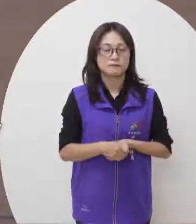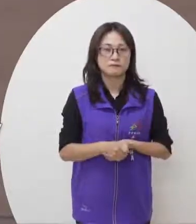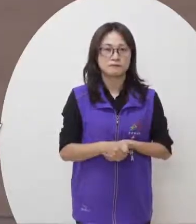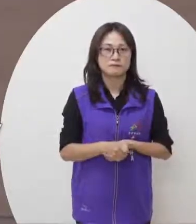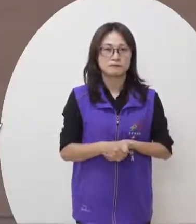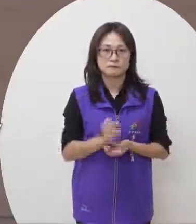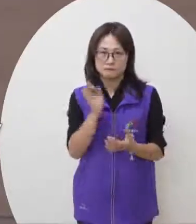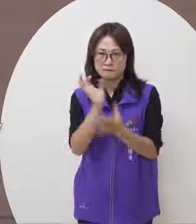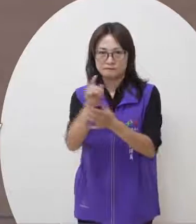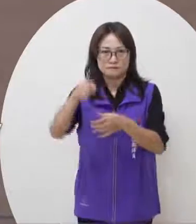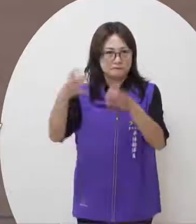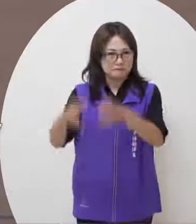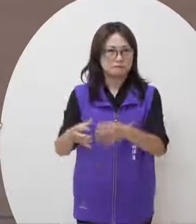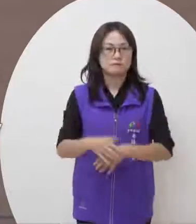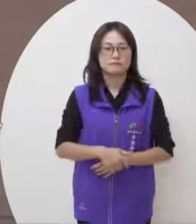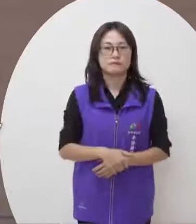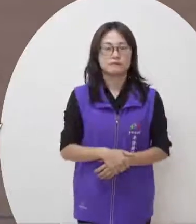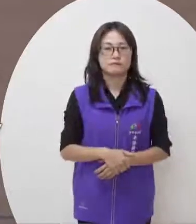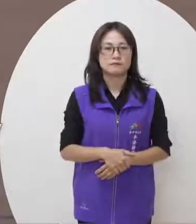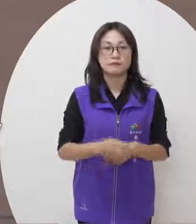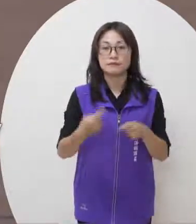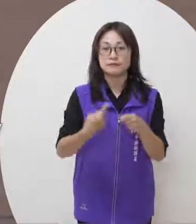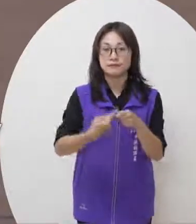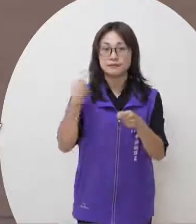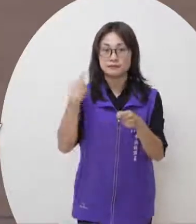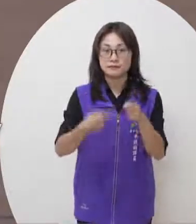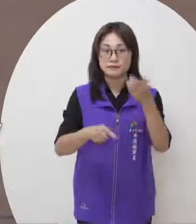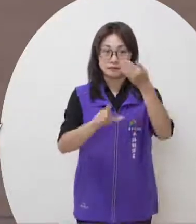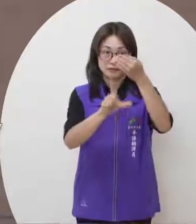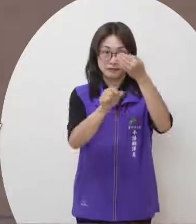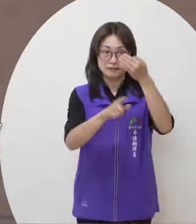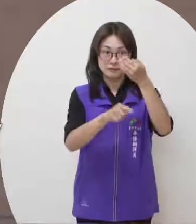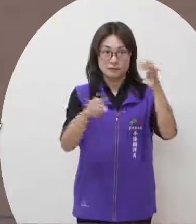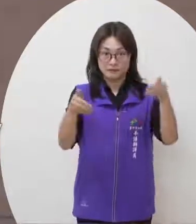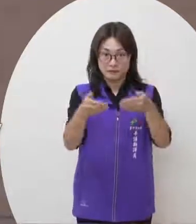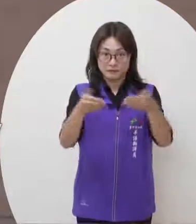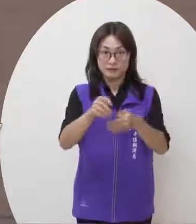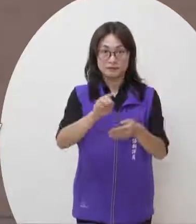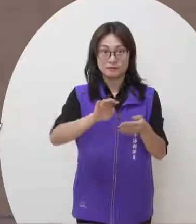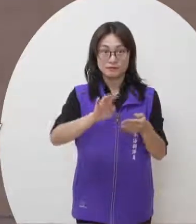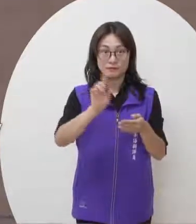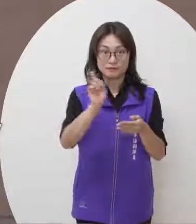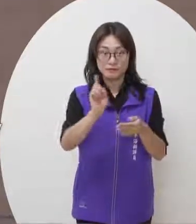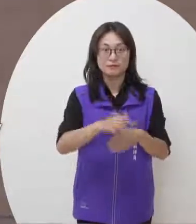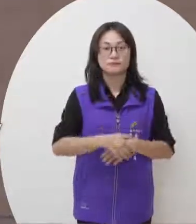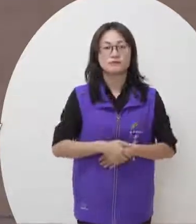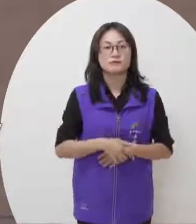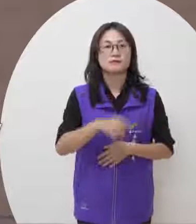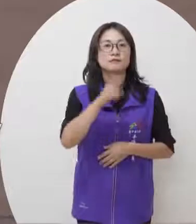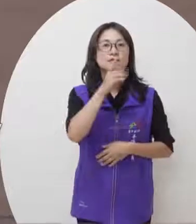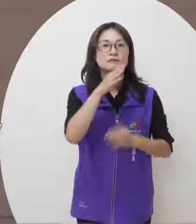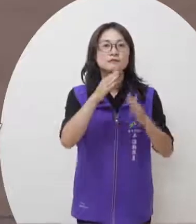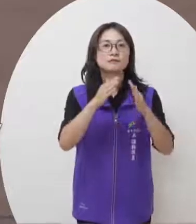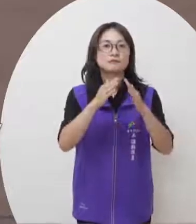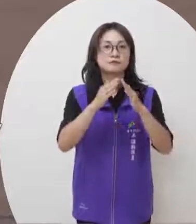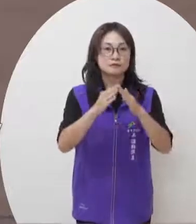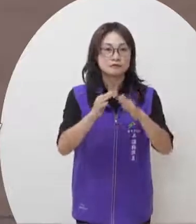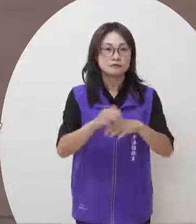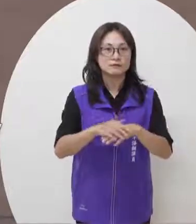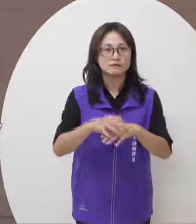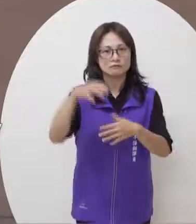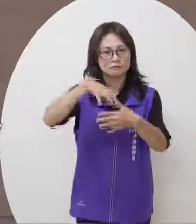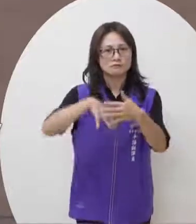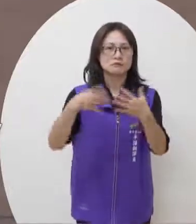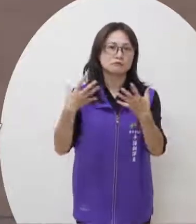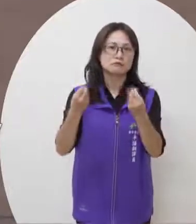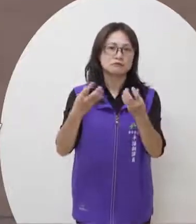资。另外还有一个是去年9月底开工，是什么呢？台中市是全国第二大城市，但是我们没有